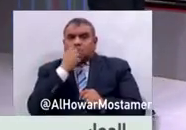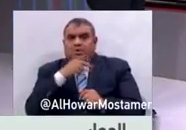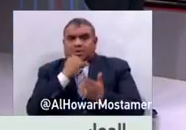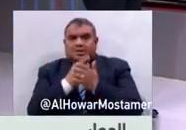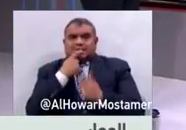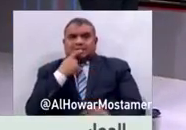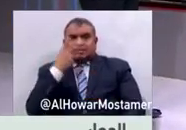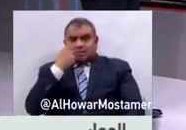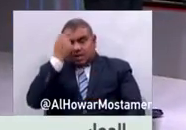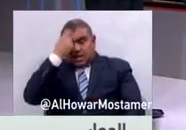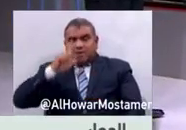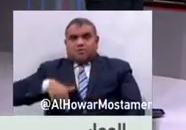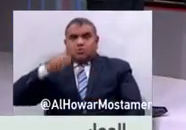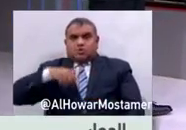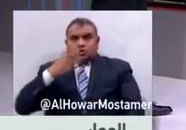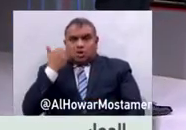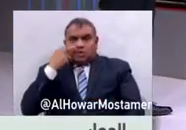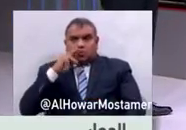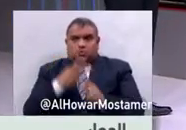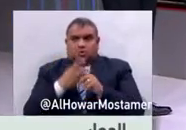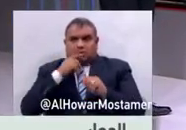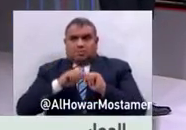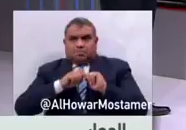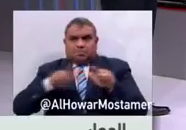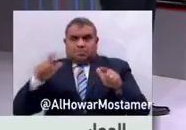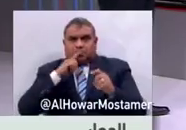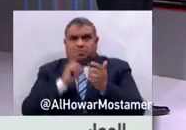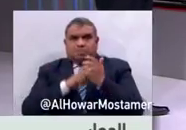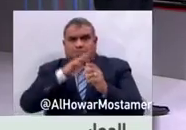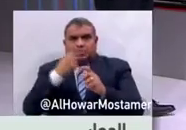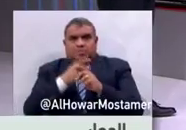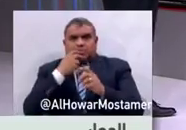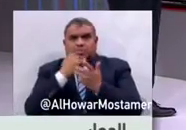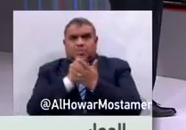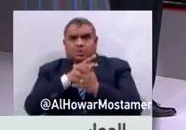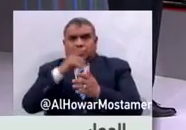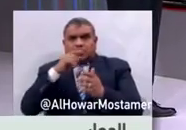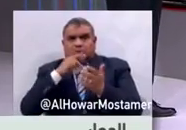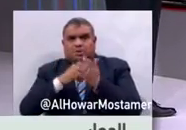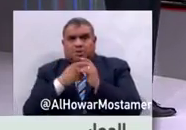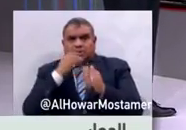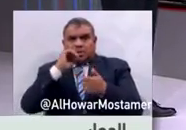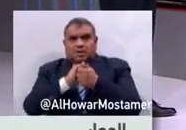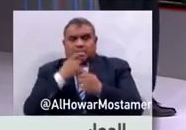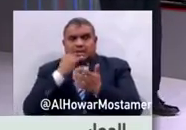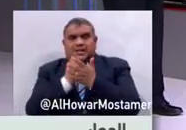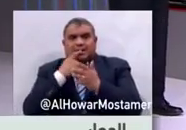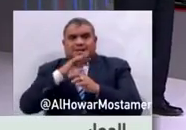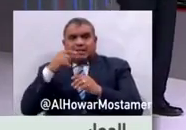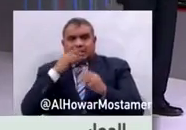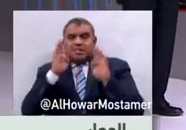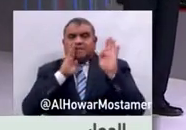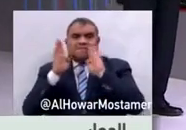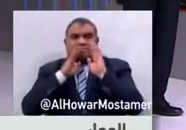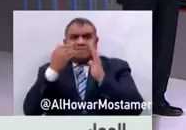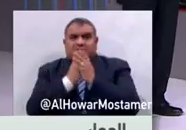سنة 2016. الدراسة بتقول إنه المبحوثون بيفضلوا عرض المادة السياسية من